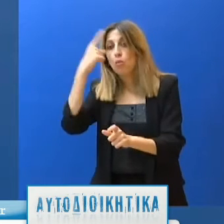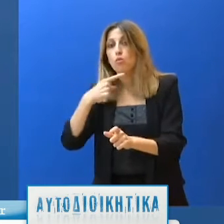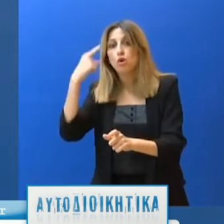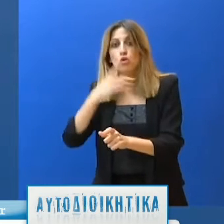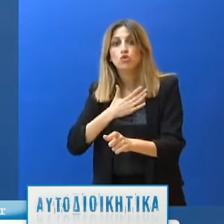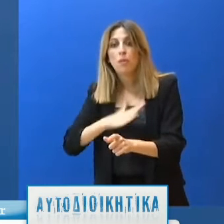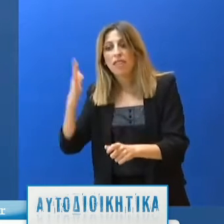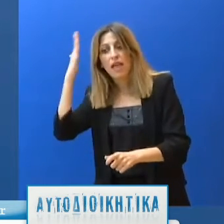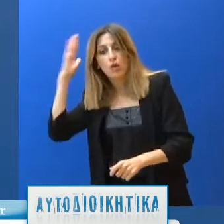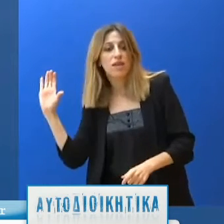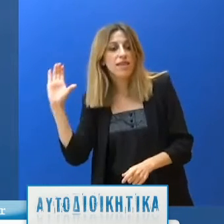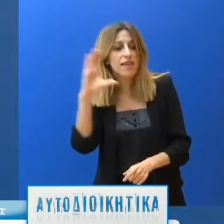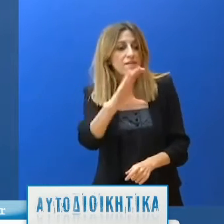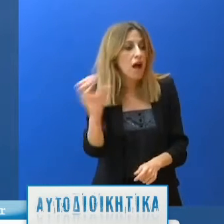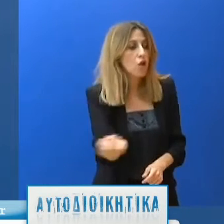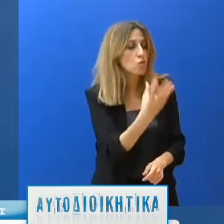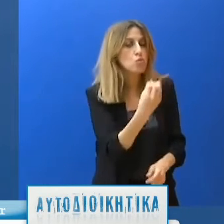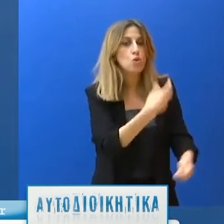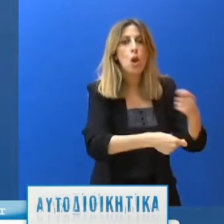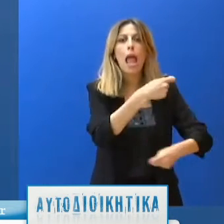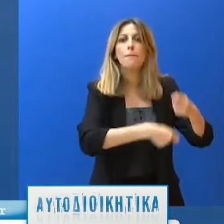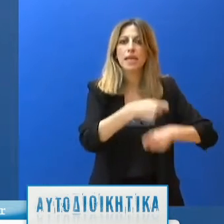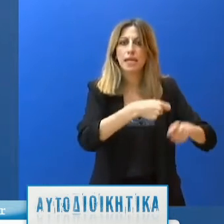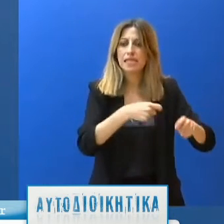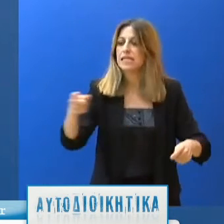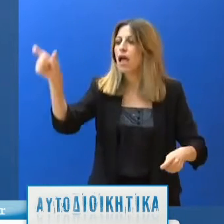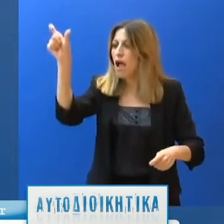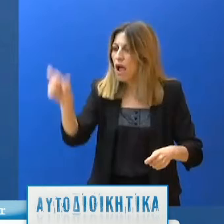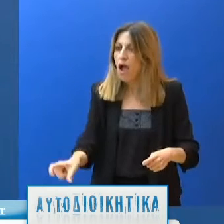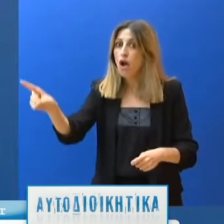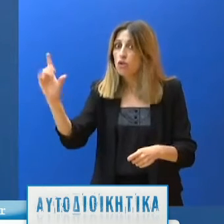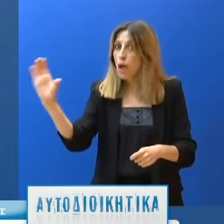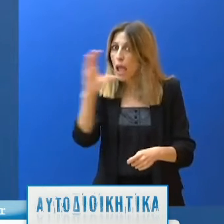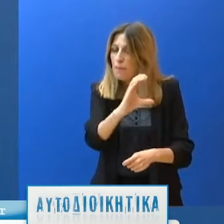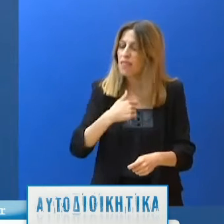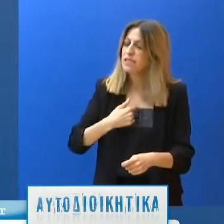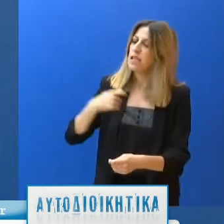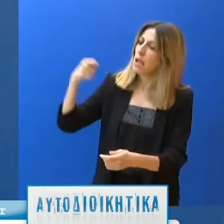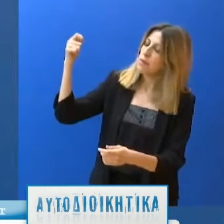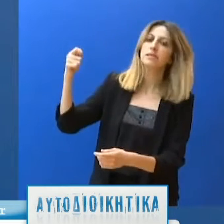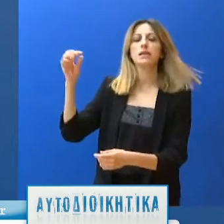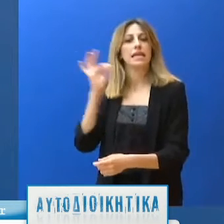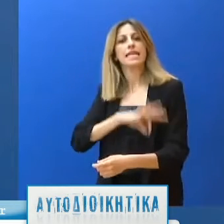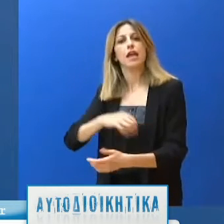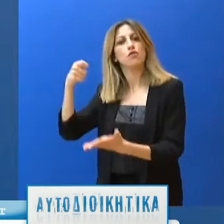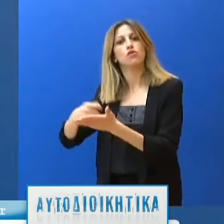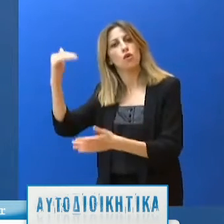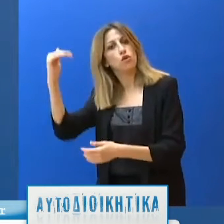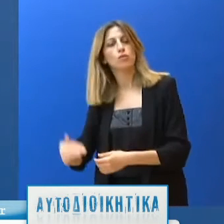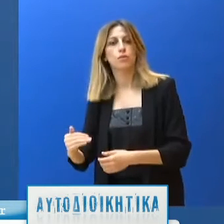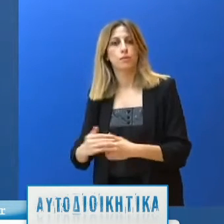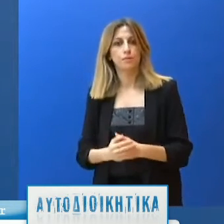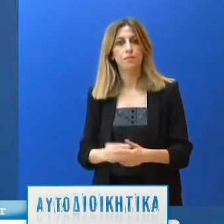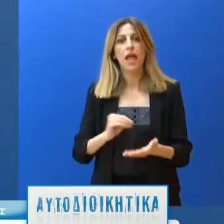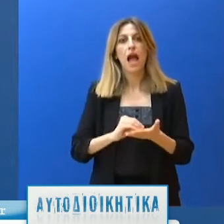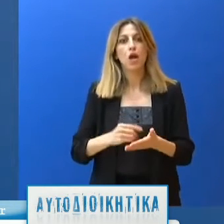επιχειρήσεις, με τη μορφή εκπτώσεων φόρου επί του ποσού που επενδύεται. Δρομολογείται πρόγραμμα στο οποίο το κράτος θα